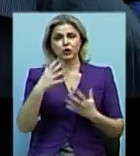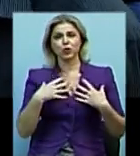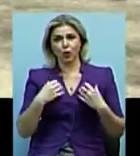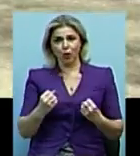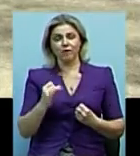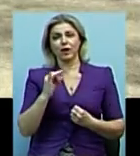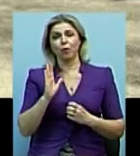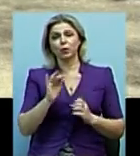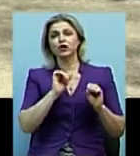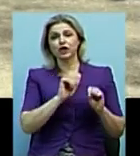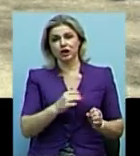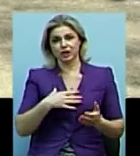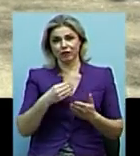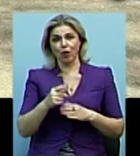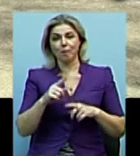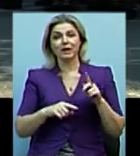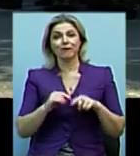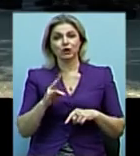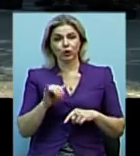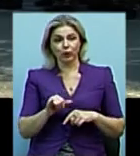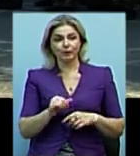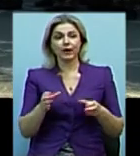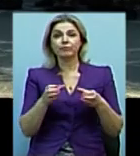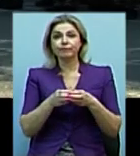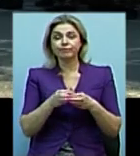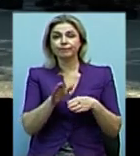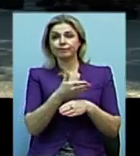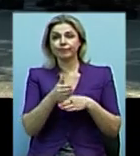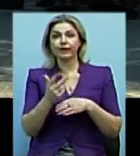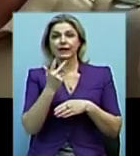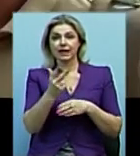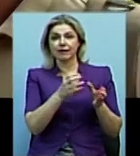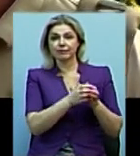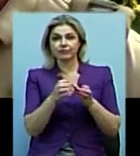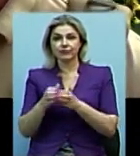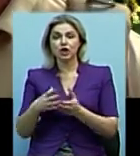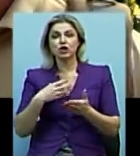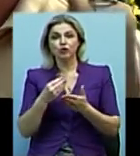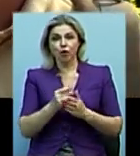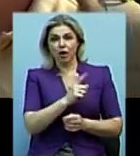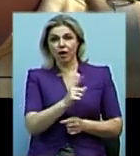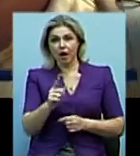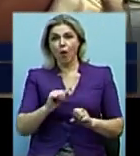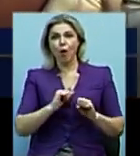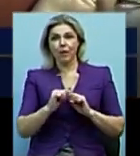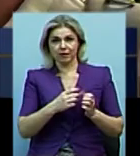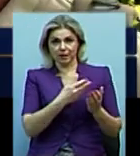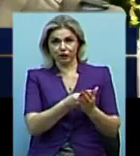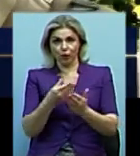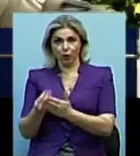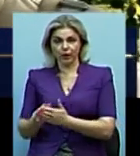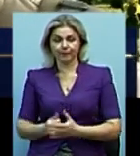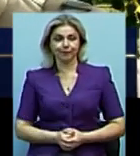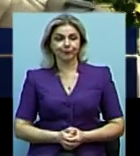батьківщину. Курсантів розбили на 3 взводи. В кожному свій командир. Функції були приглядати за